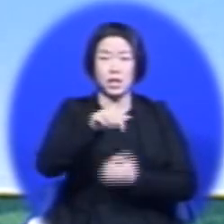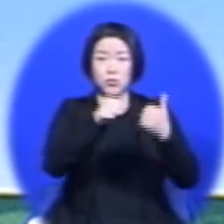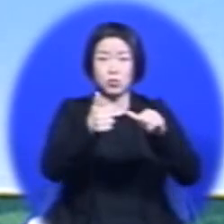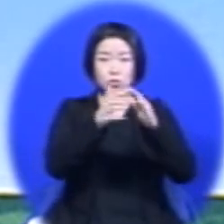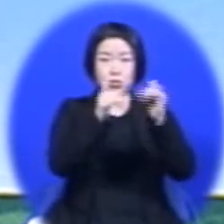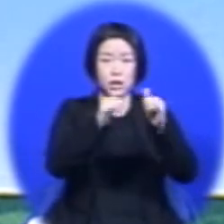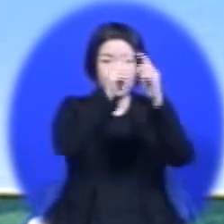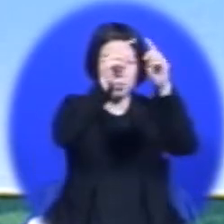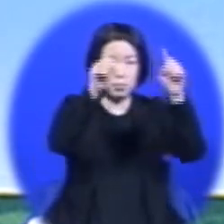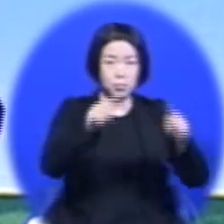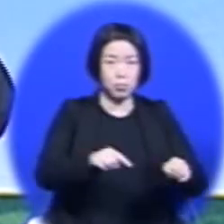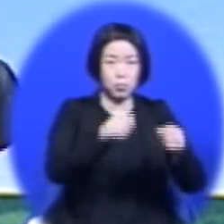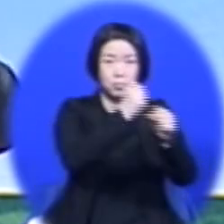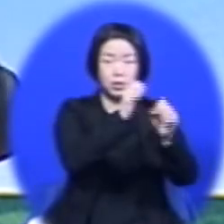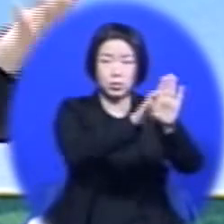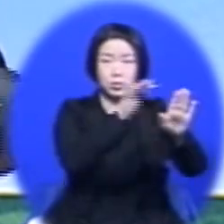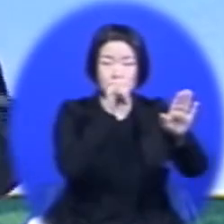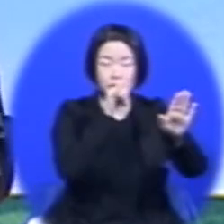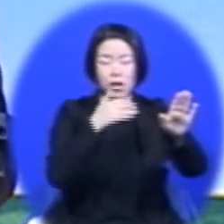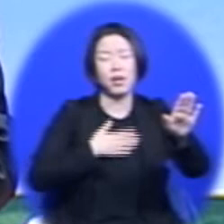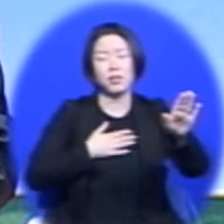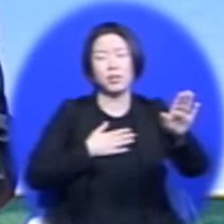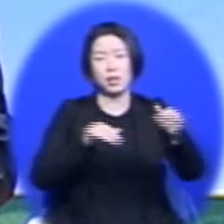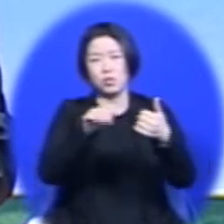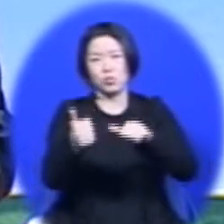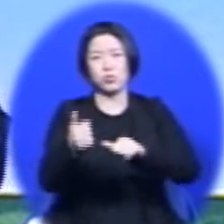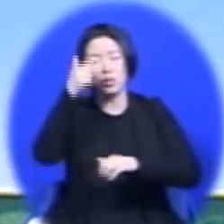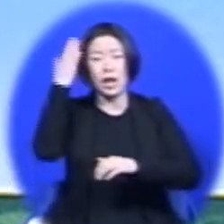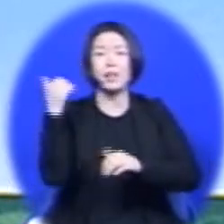겁니다. 아, 자기의 죽은 옛 남편이라고.